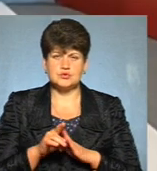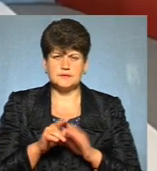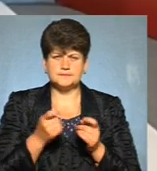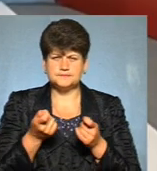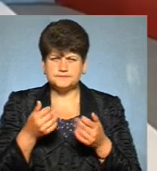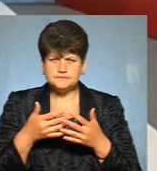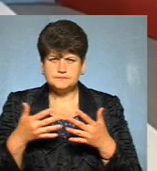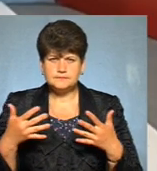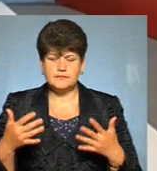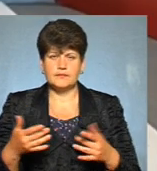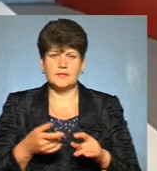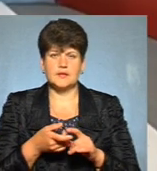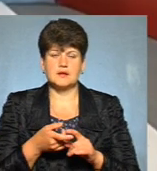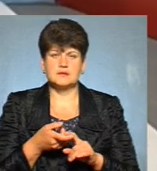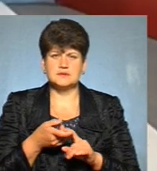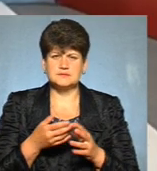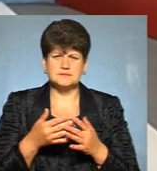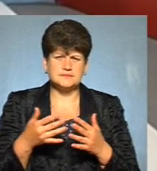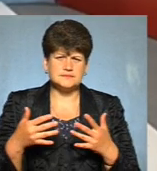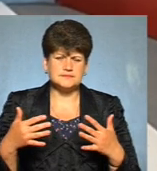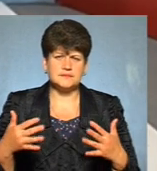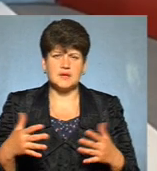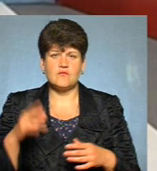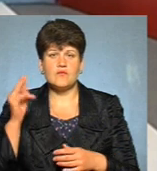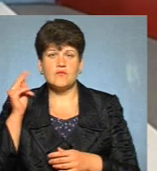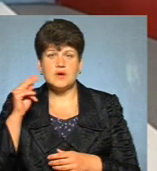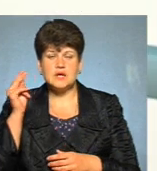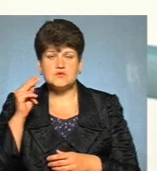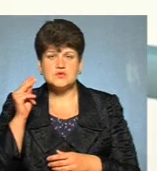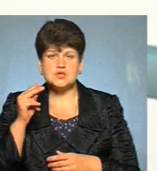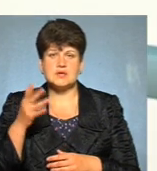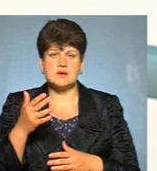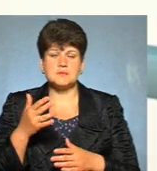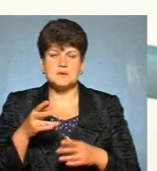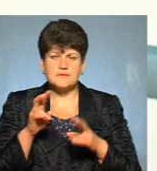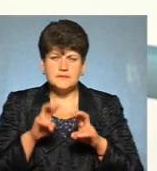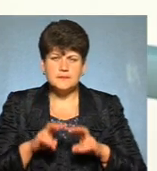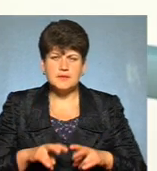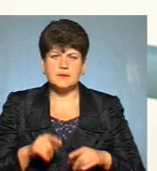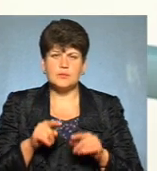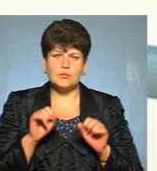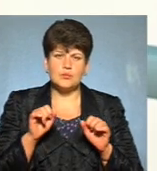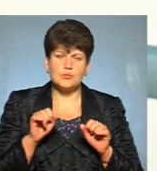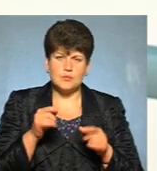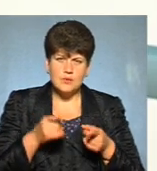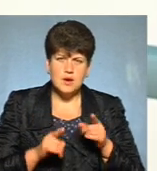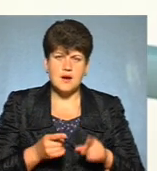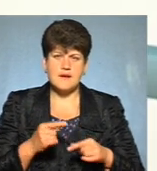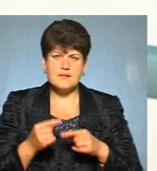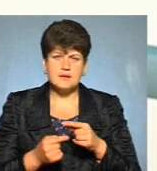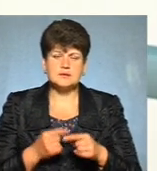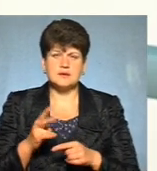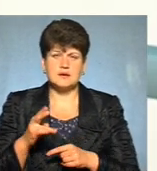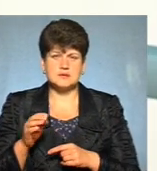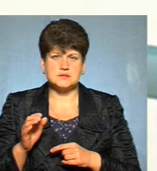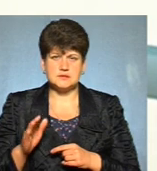епідеміології, інфектології і вивченням тих можливих, неможливих, а реальних наслідків